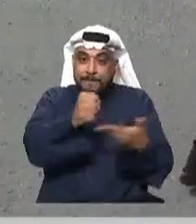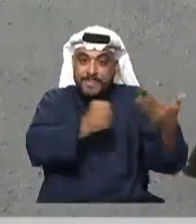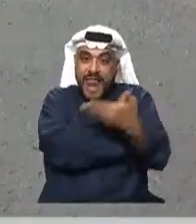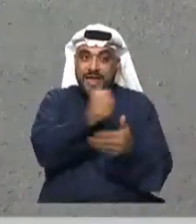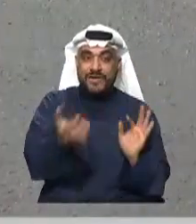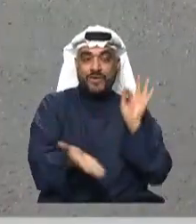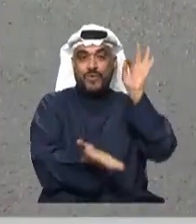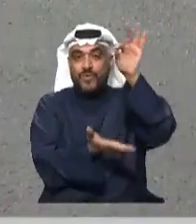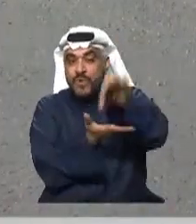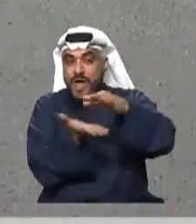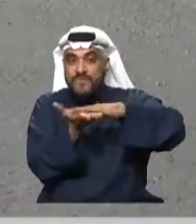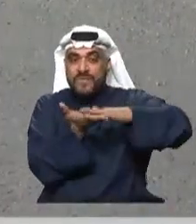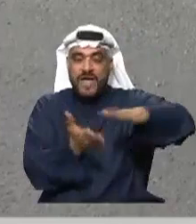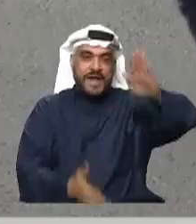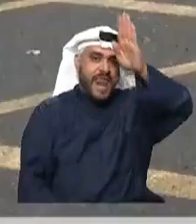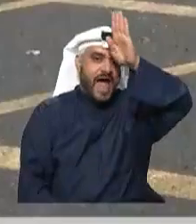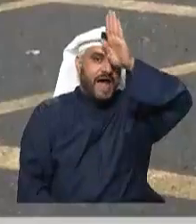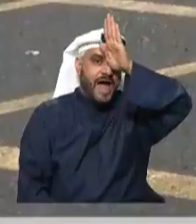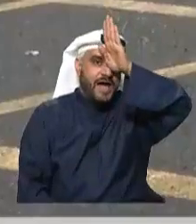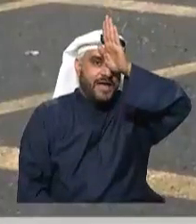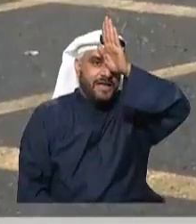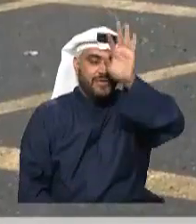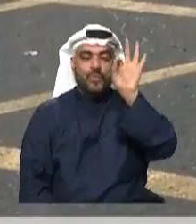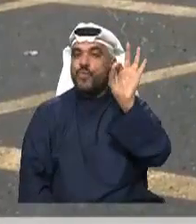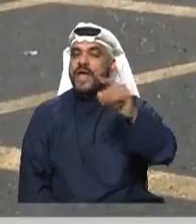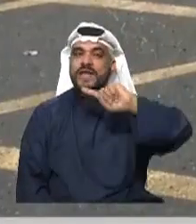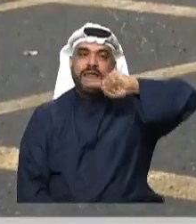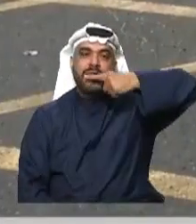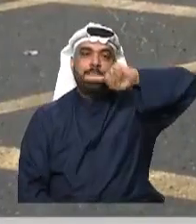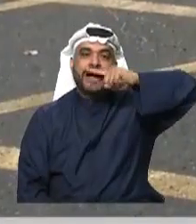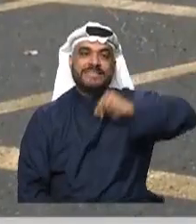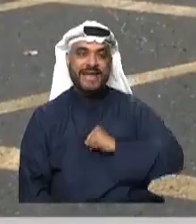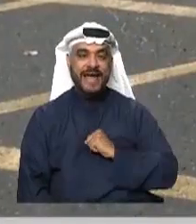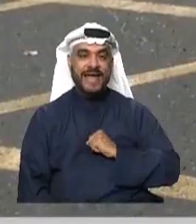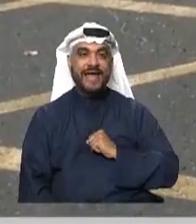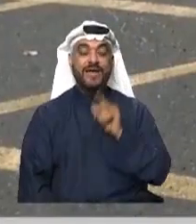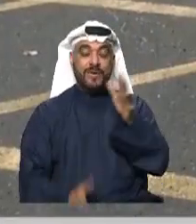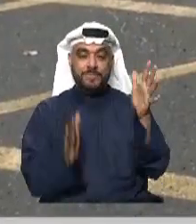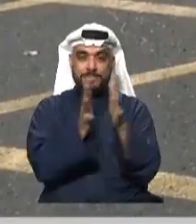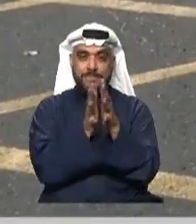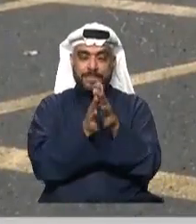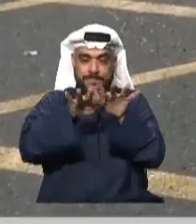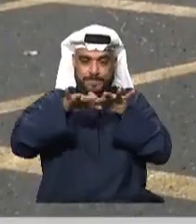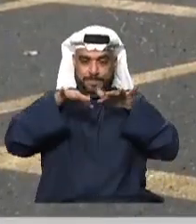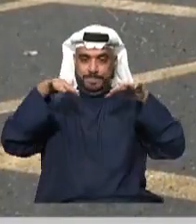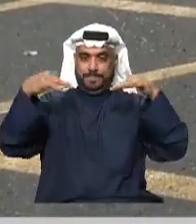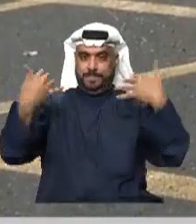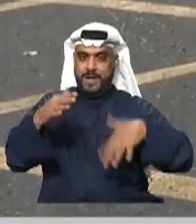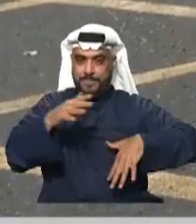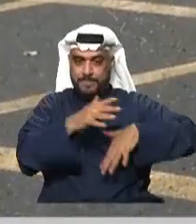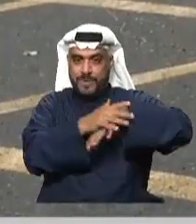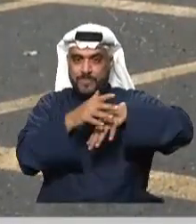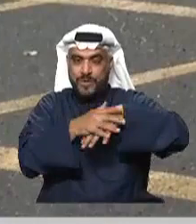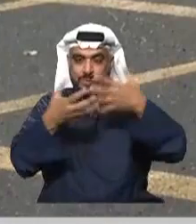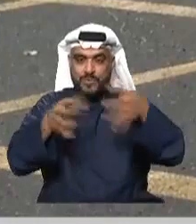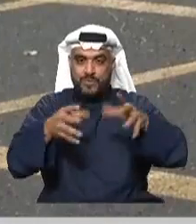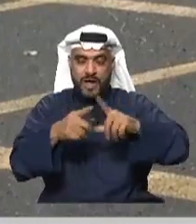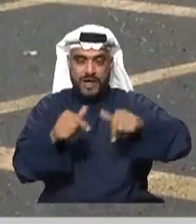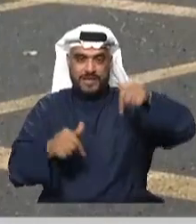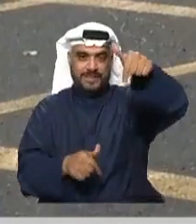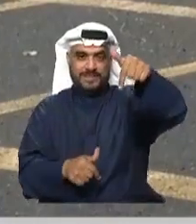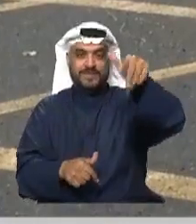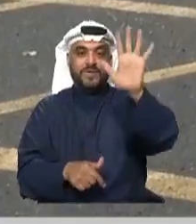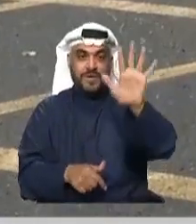الى جمهوريه العراقيه تحديدا محافظه البصره لحضور منافسات خليجي 25